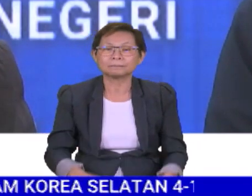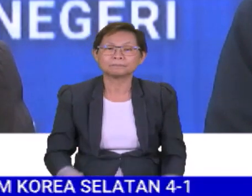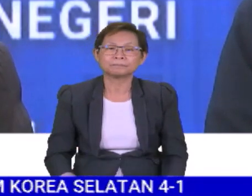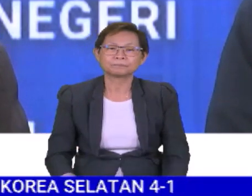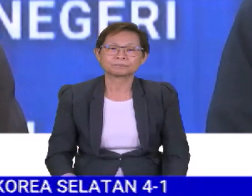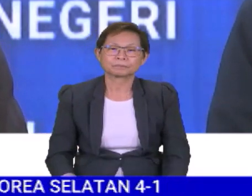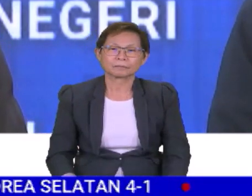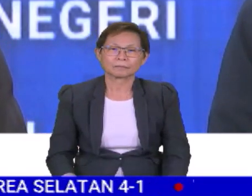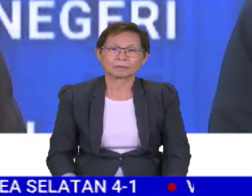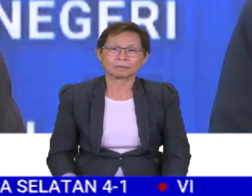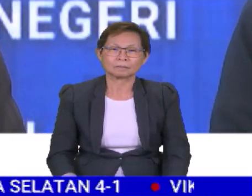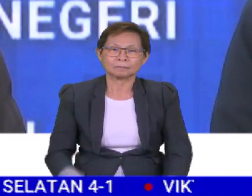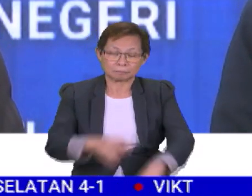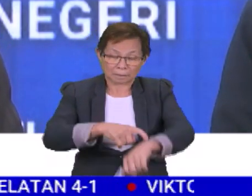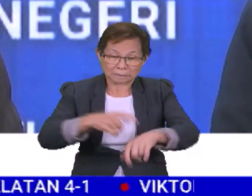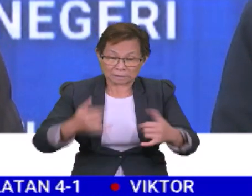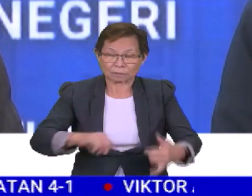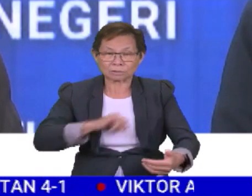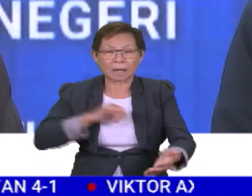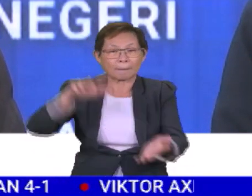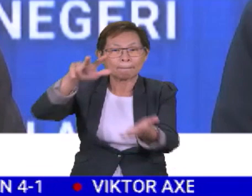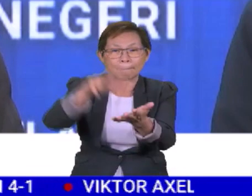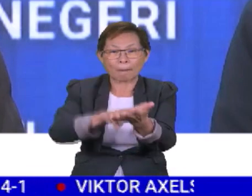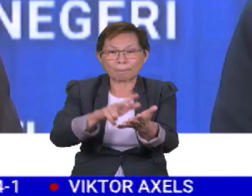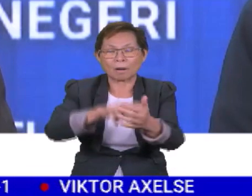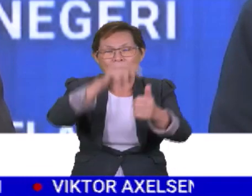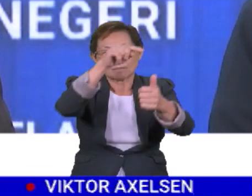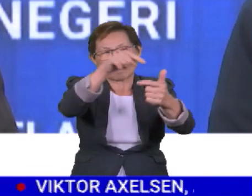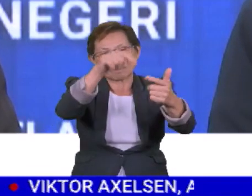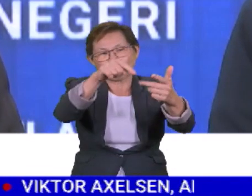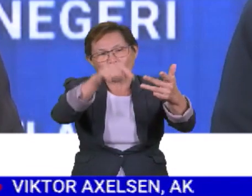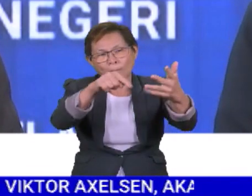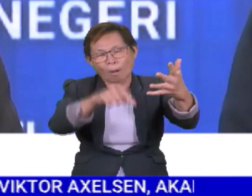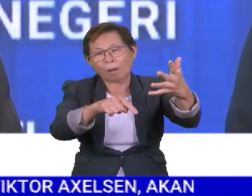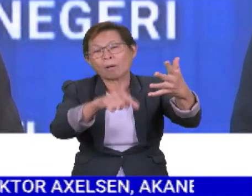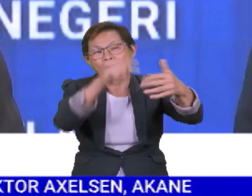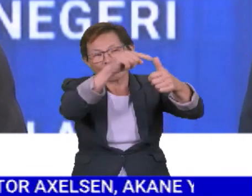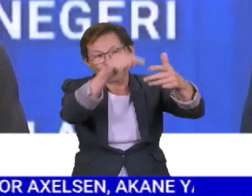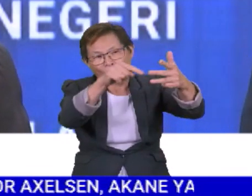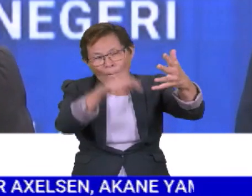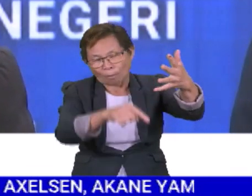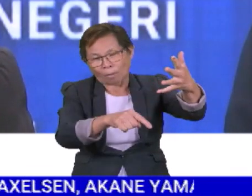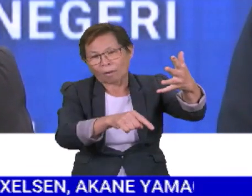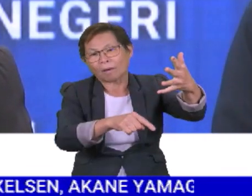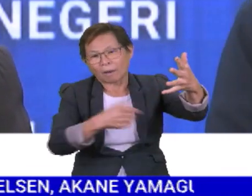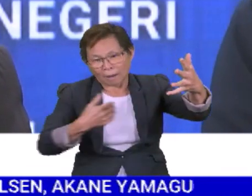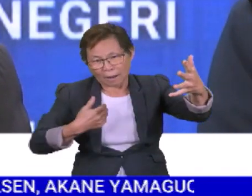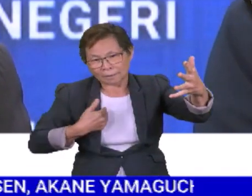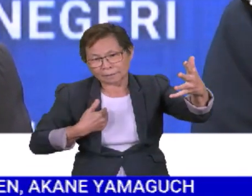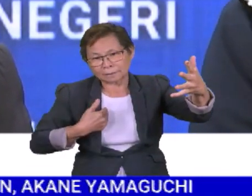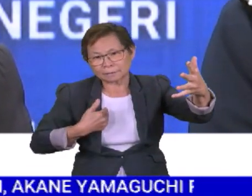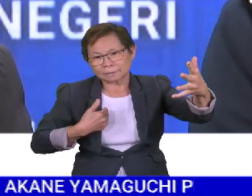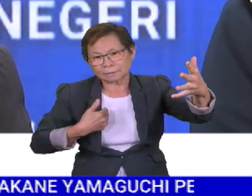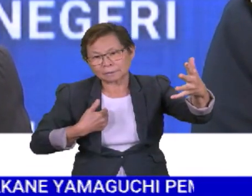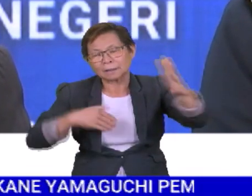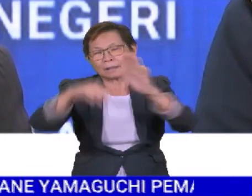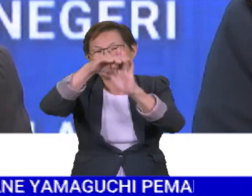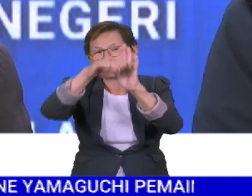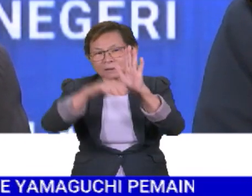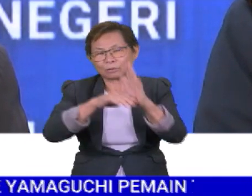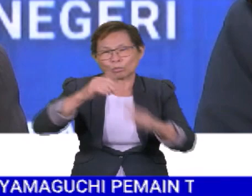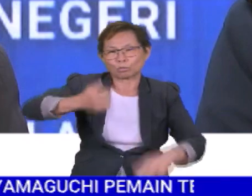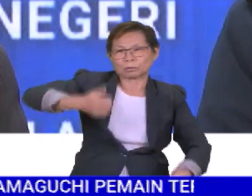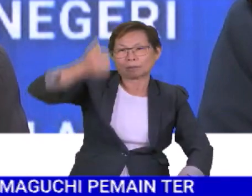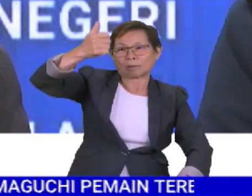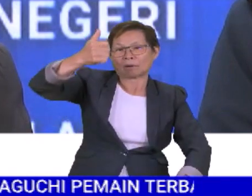saya mengesahkan bahwa itu antara bekal yang terkandung di dalam agenda